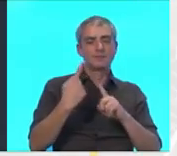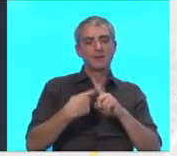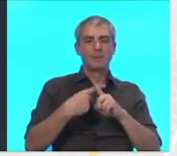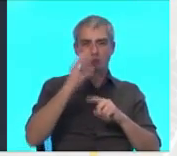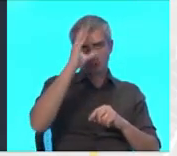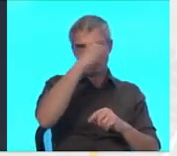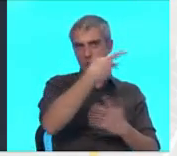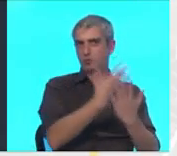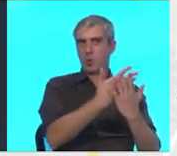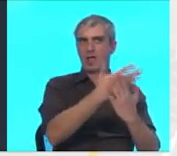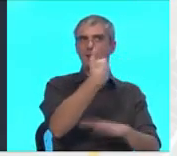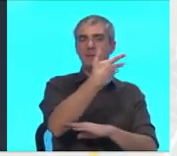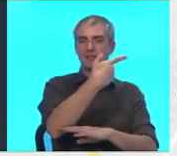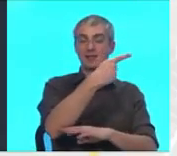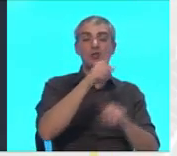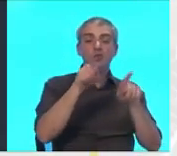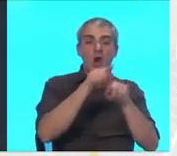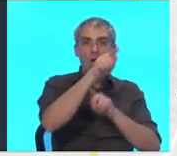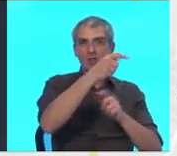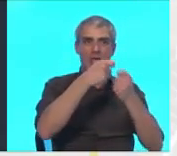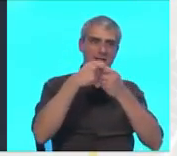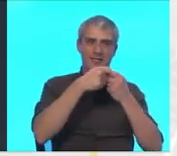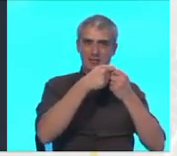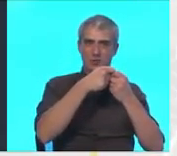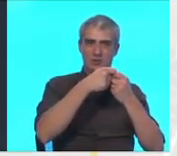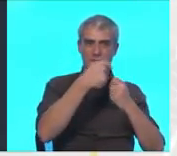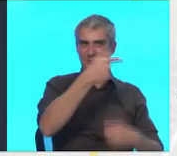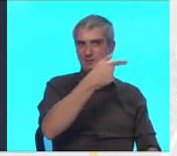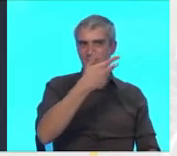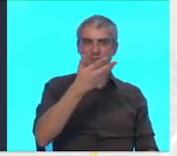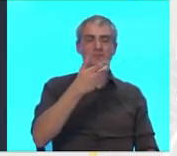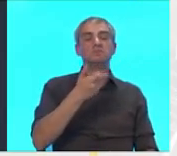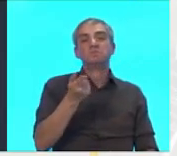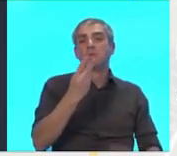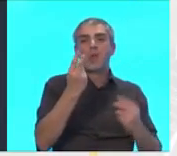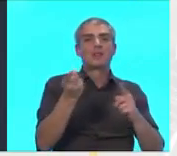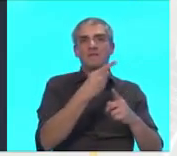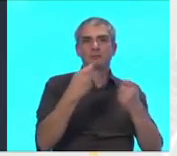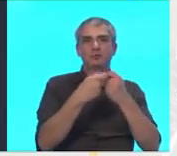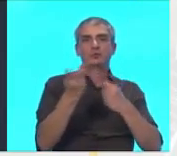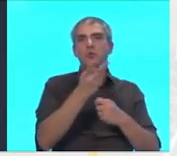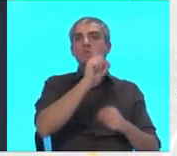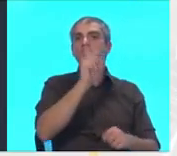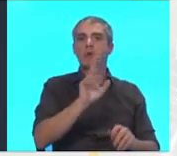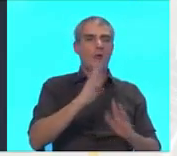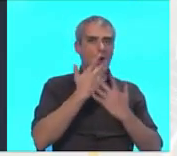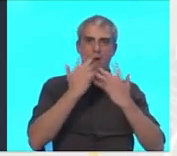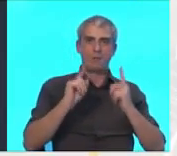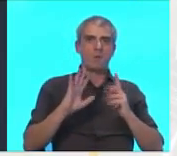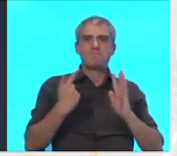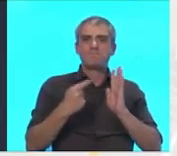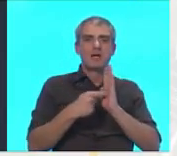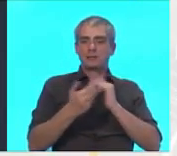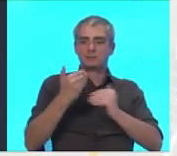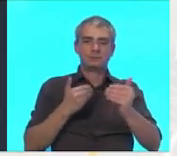עד מדינה, של אותו ארגון מג'לג'וליה, כנראה שהדברים האלה קשורים האחד לשני, לא ברור כמובן מה הקדים את מה,